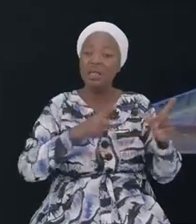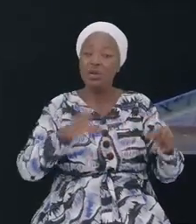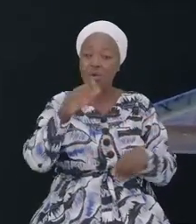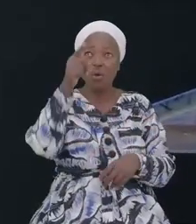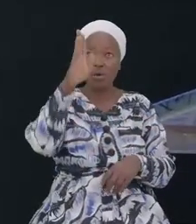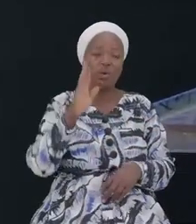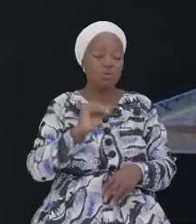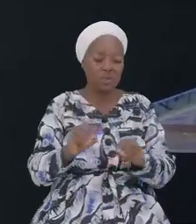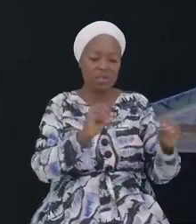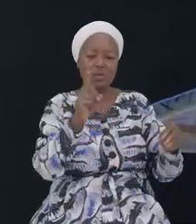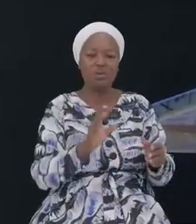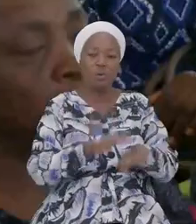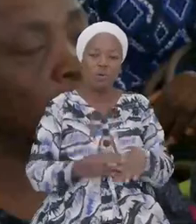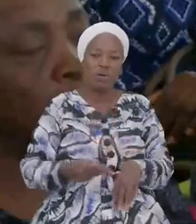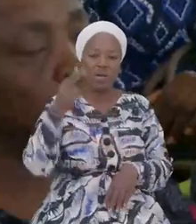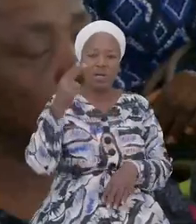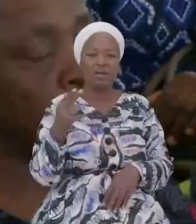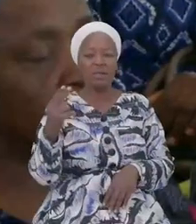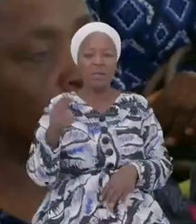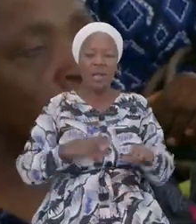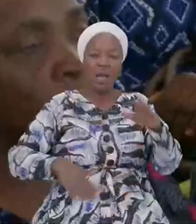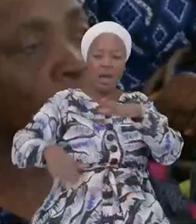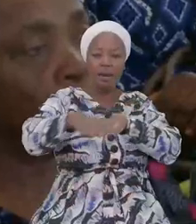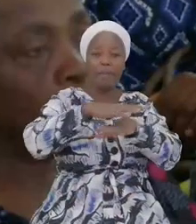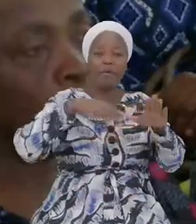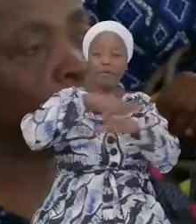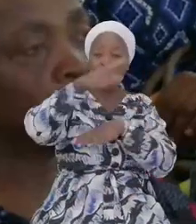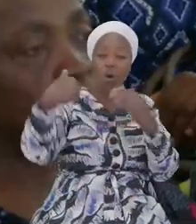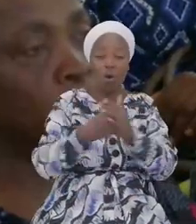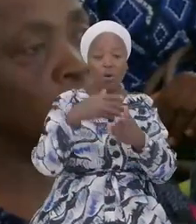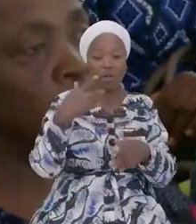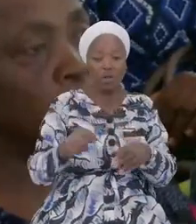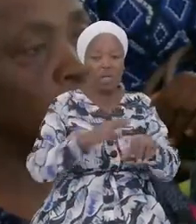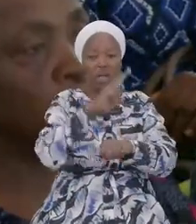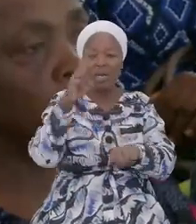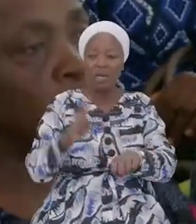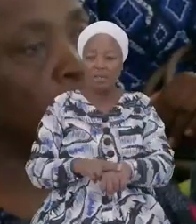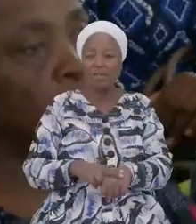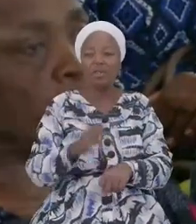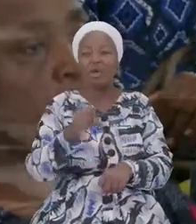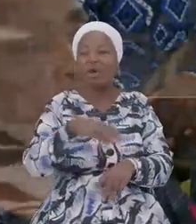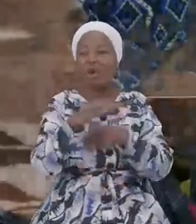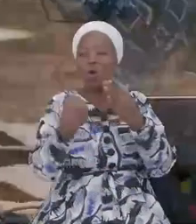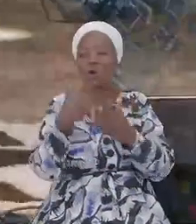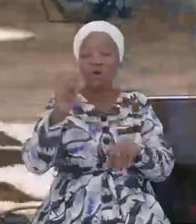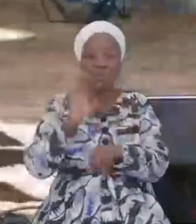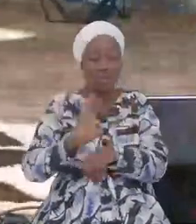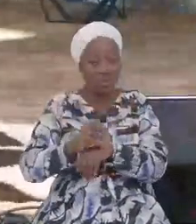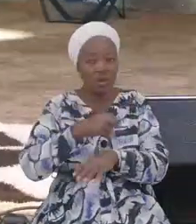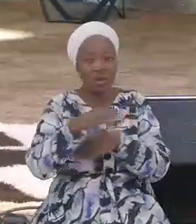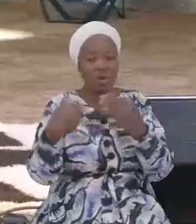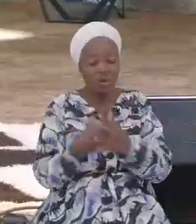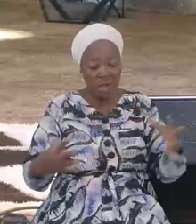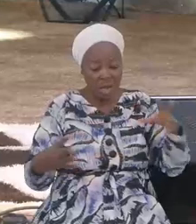la supériorité sur toutes les nations de la terre, sur toutes les églises, sur tous les